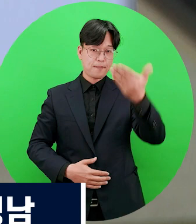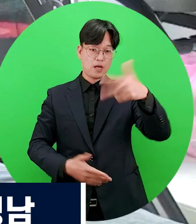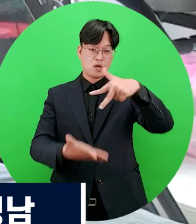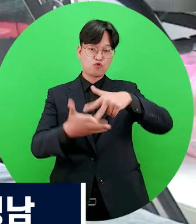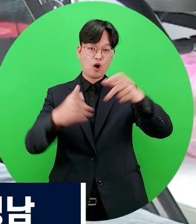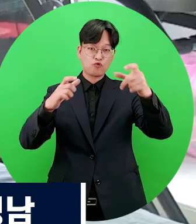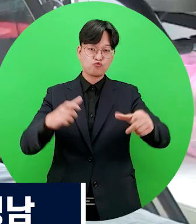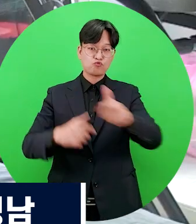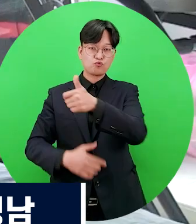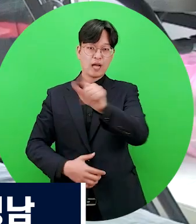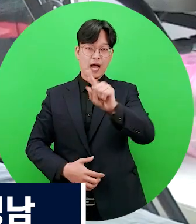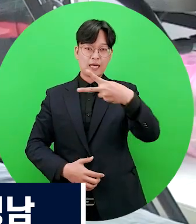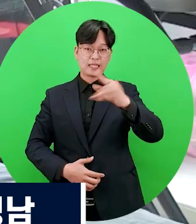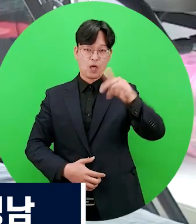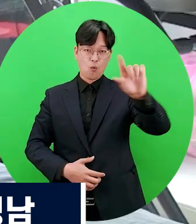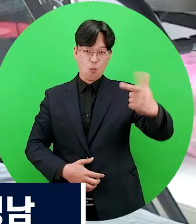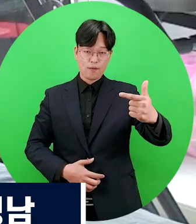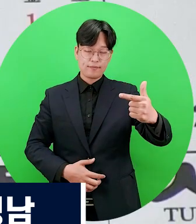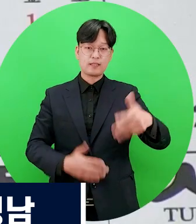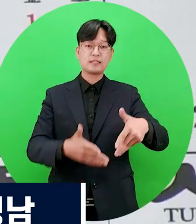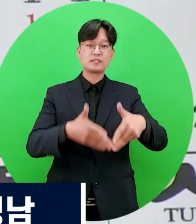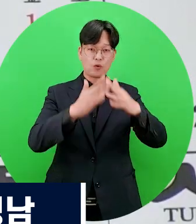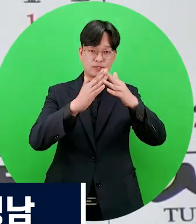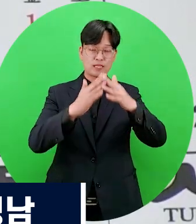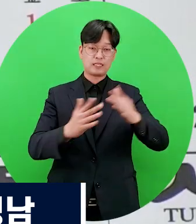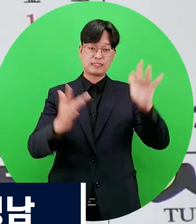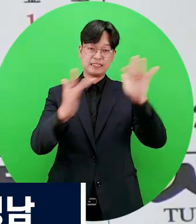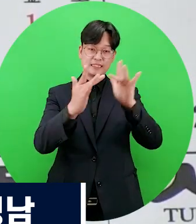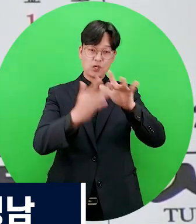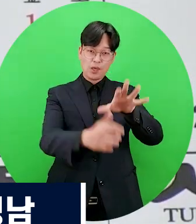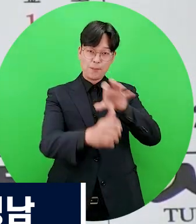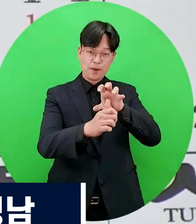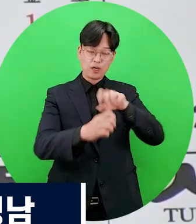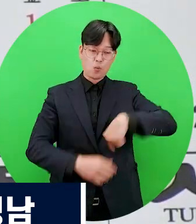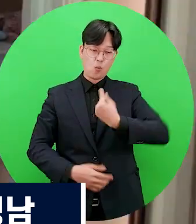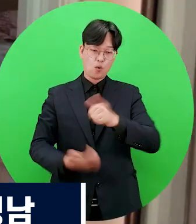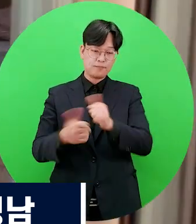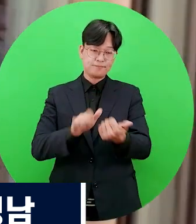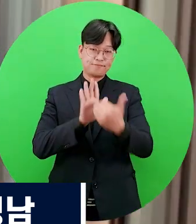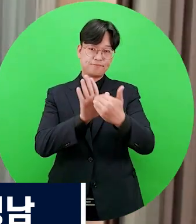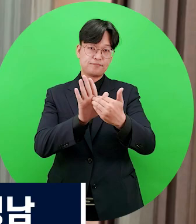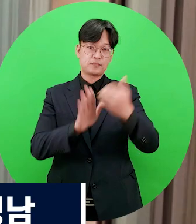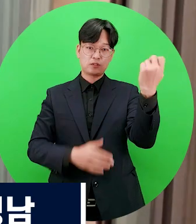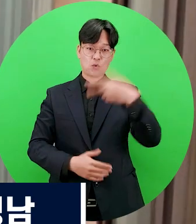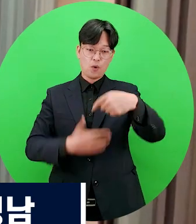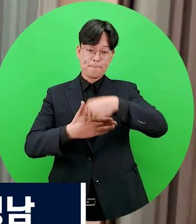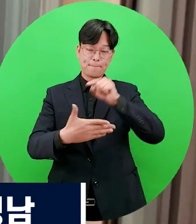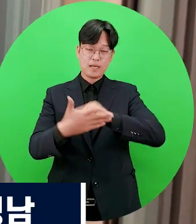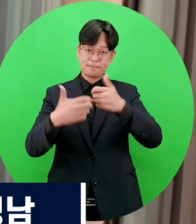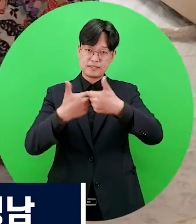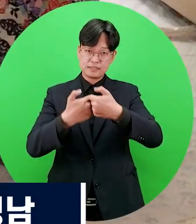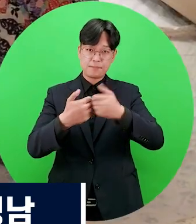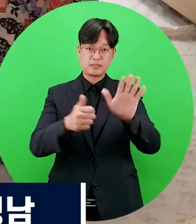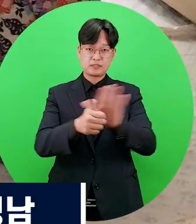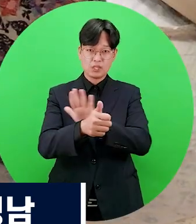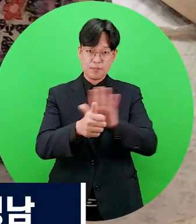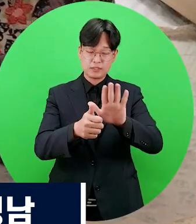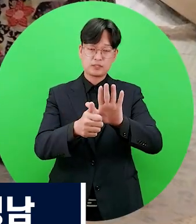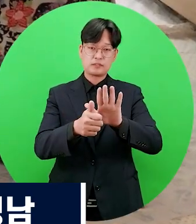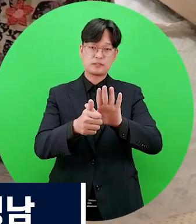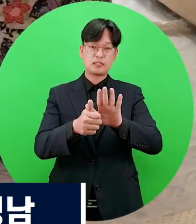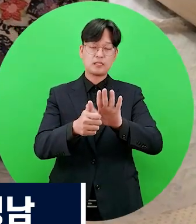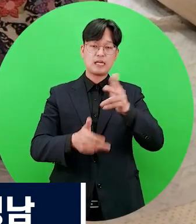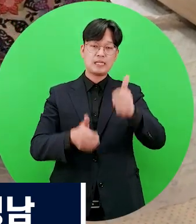개소하고 사물 인터넷을 활용한 고독사 예방, 심리 지원 등의 고독사 예방 및 관리